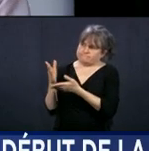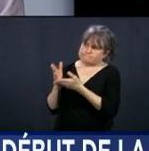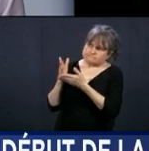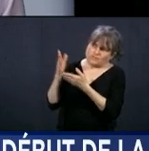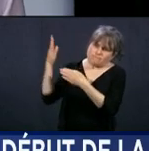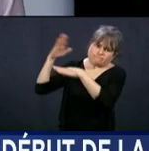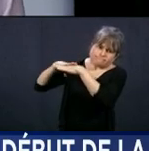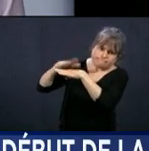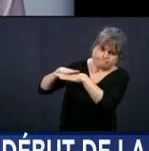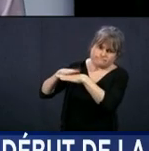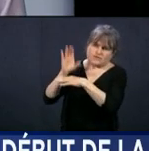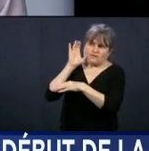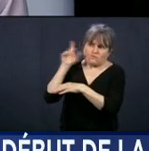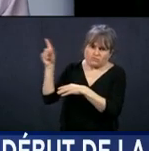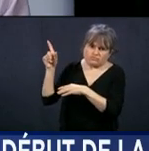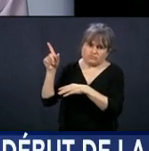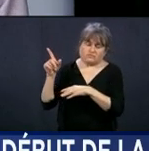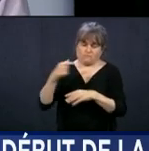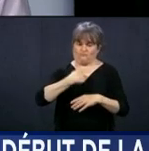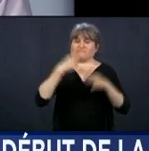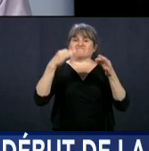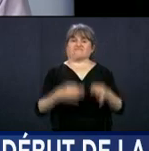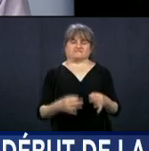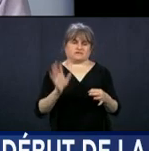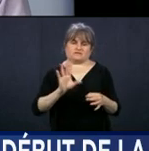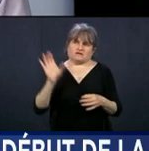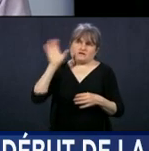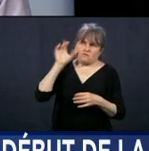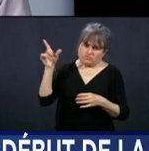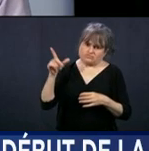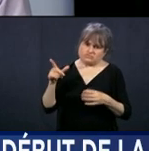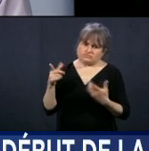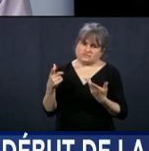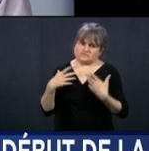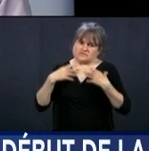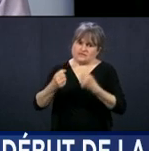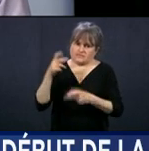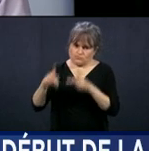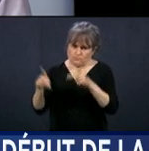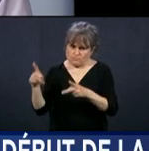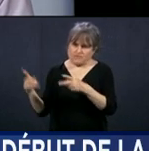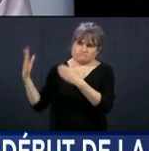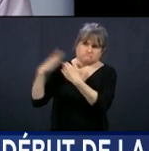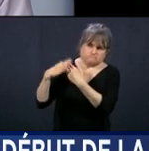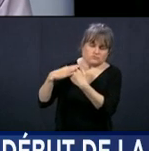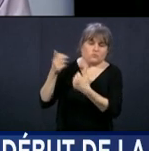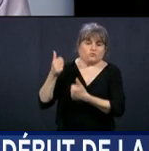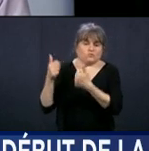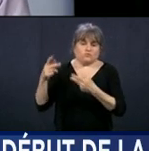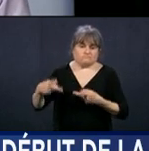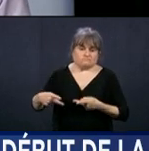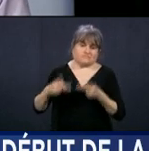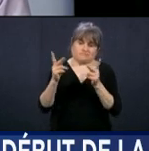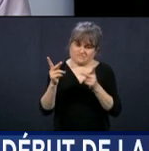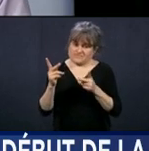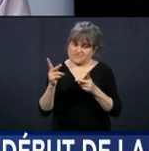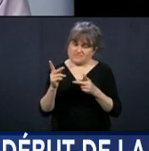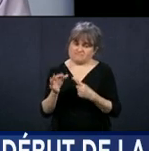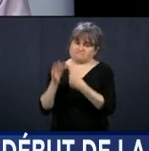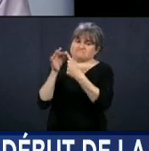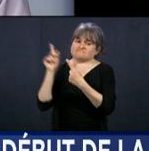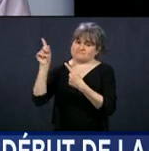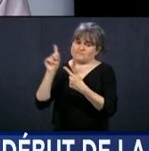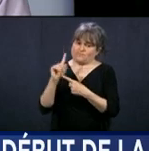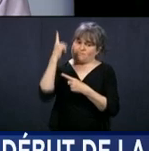que des politiciens peuvent prendre. C'est vraiment des décisions qui doivent partir d'une recommandation, du moins d'une autorisation de la santé publique, quoi